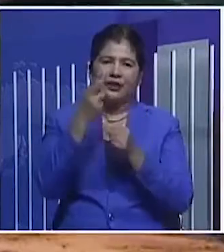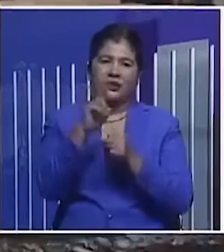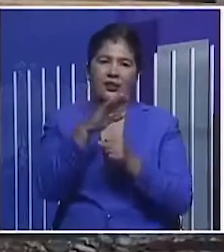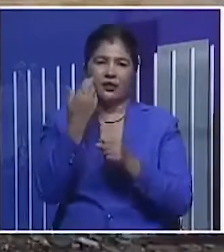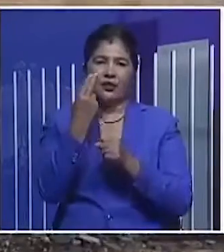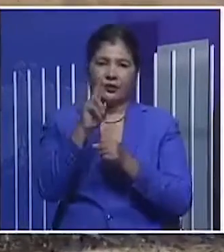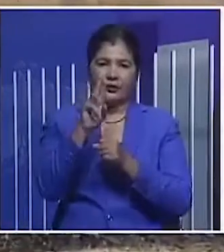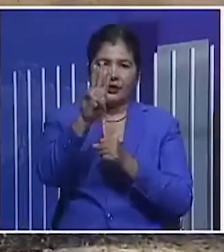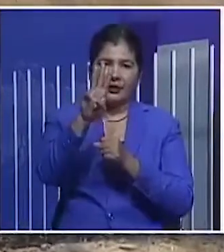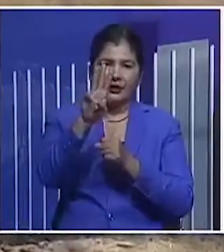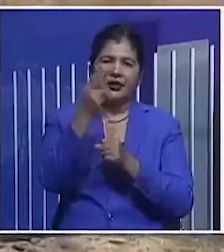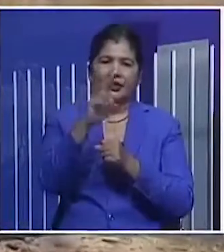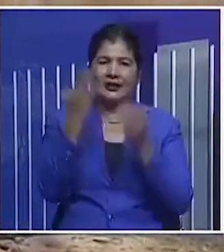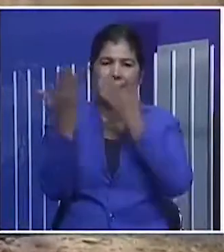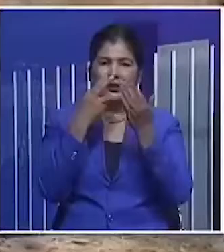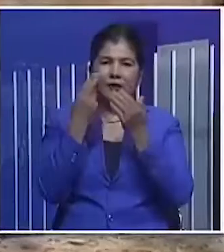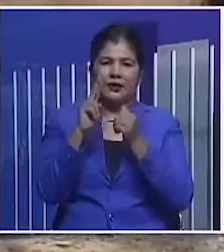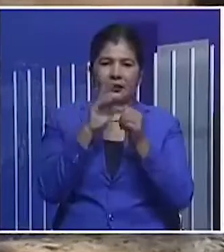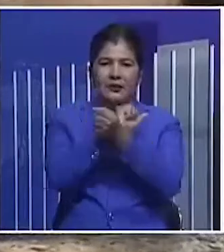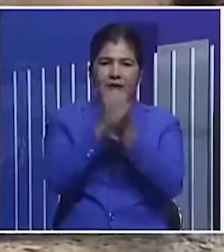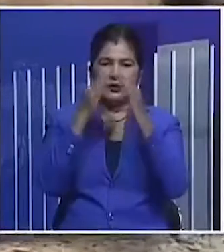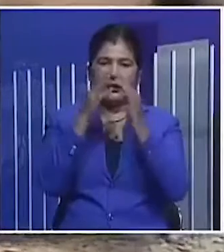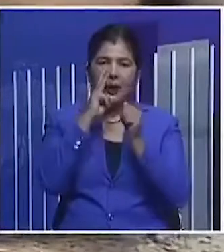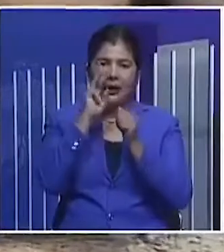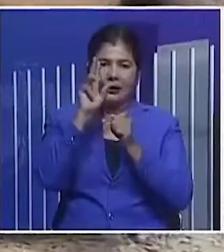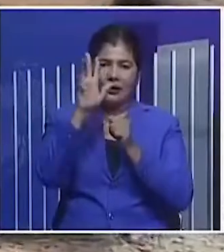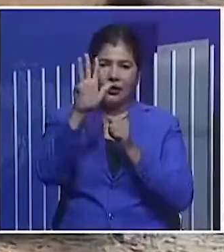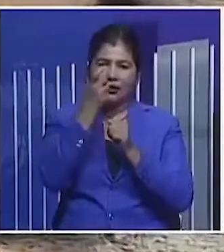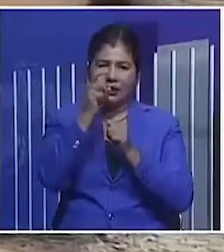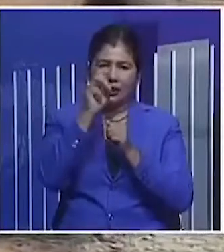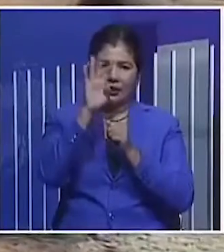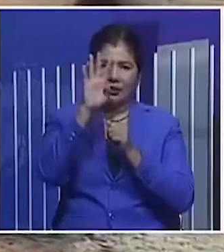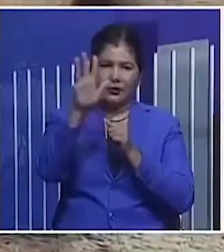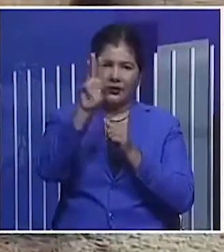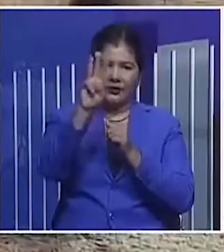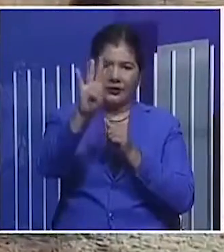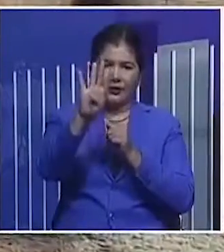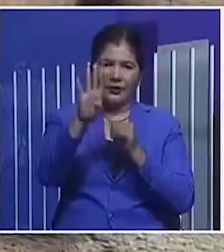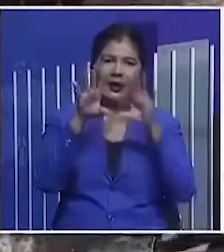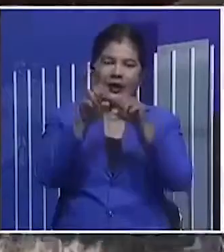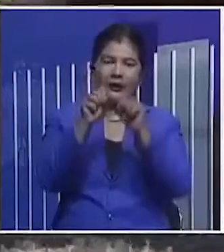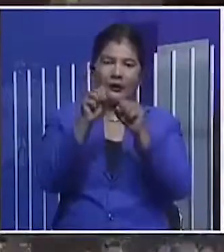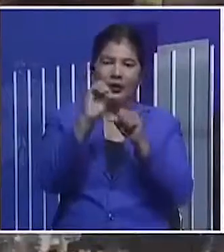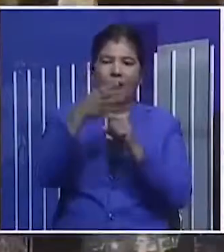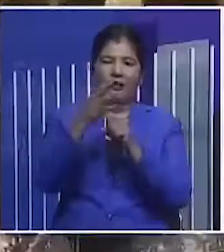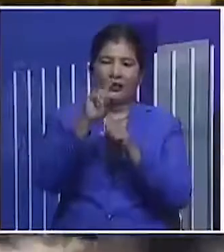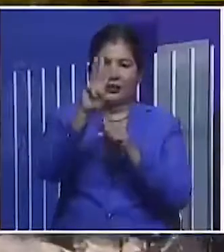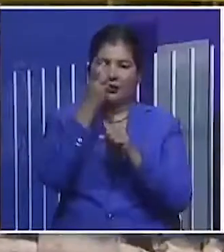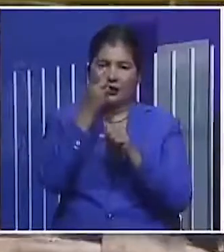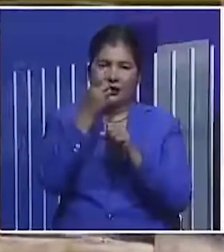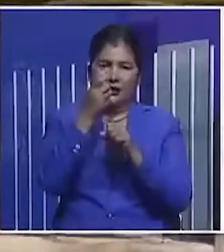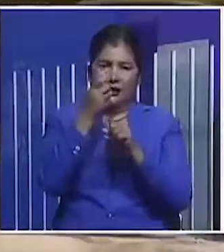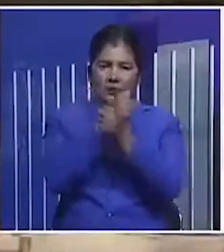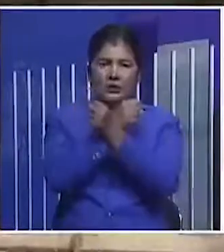छ, 3 जना घाइते भएका छन्। जेलमा 994 कैदीहरू रहेका थिए। आक्रमणपछि कम्तीमा 300 कैदी भागेका